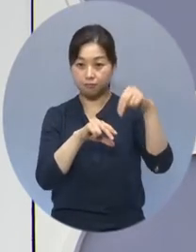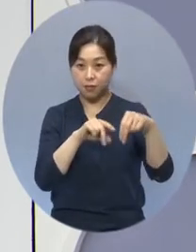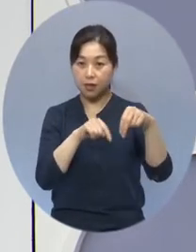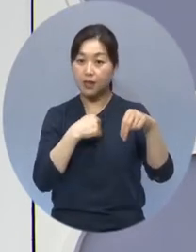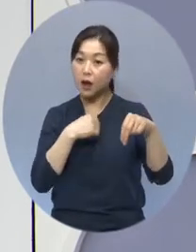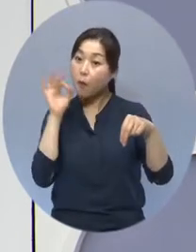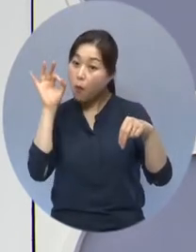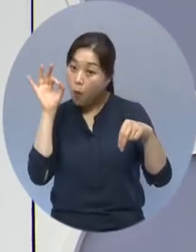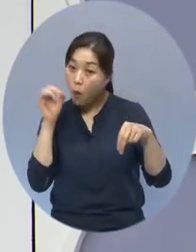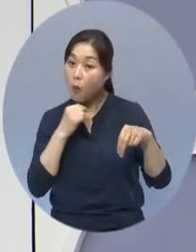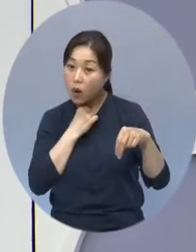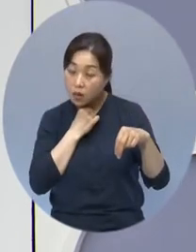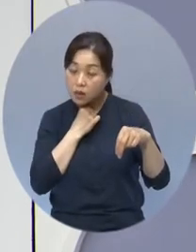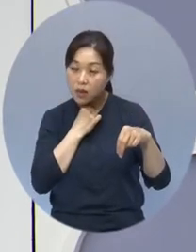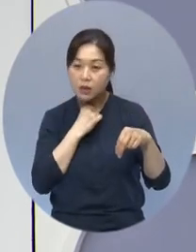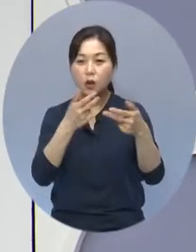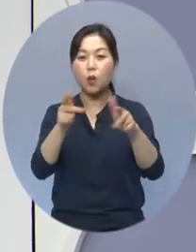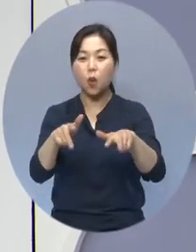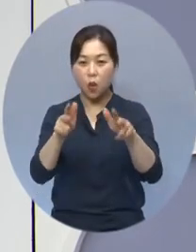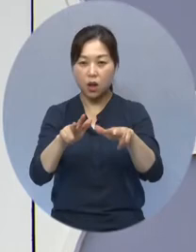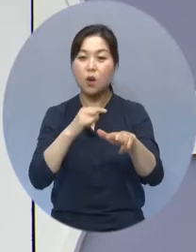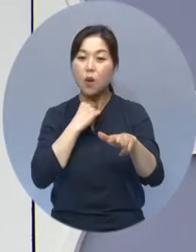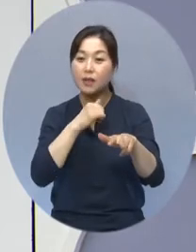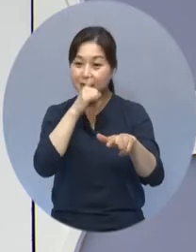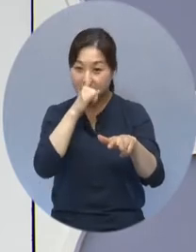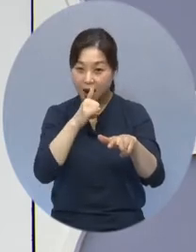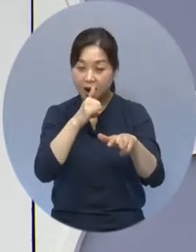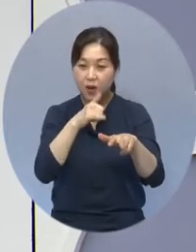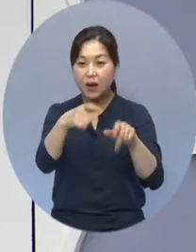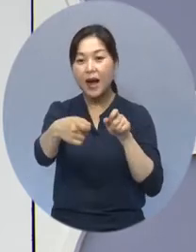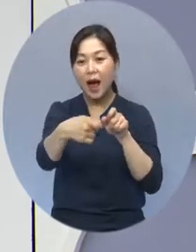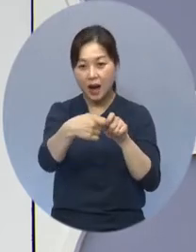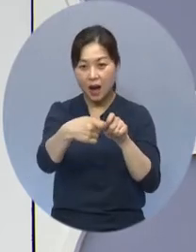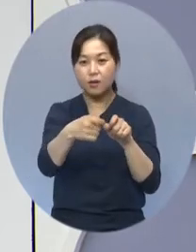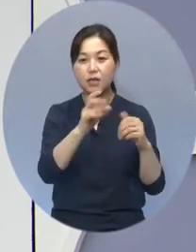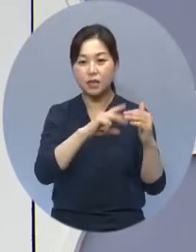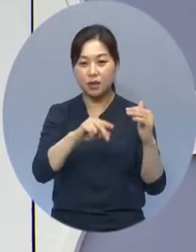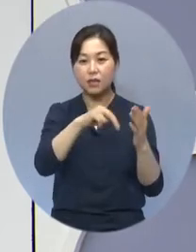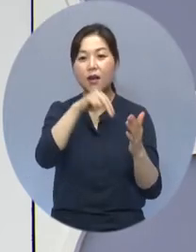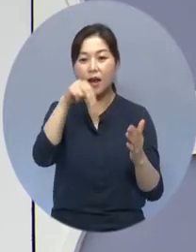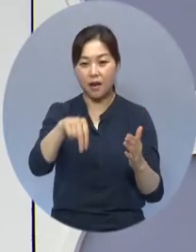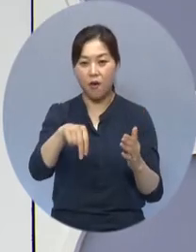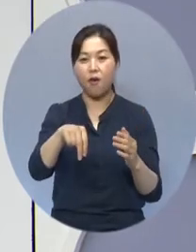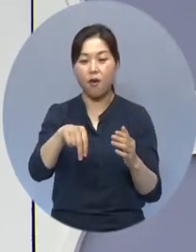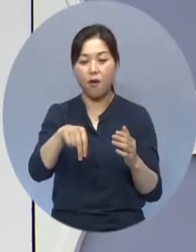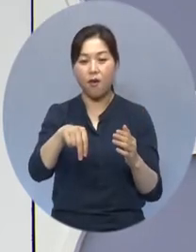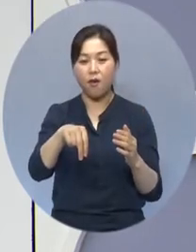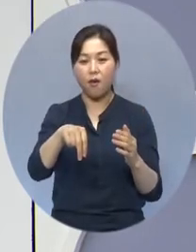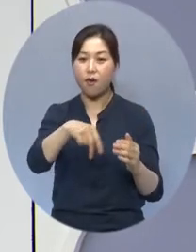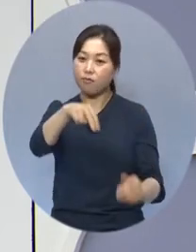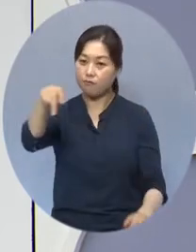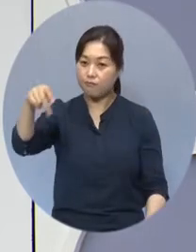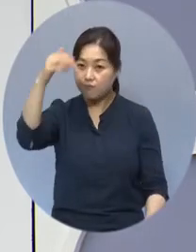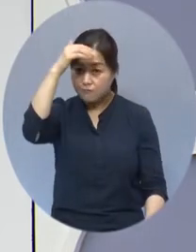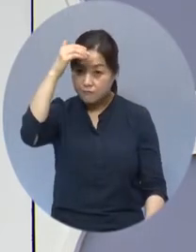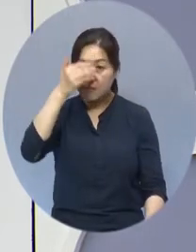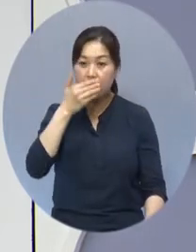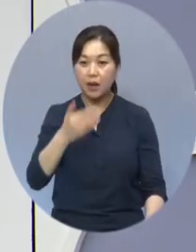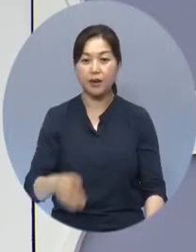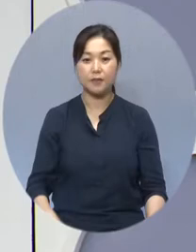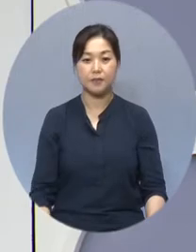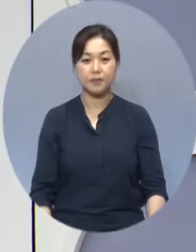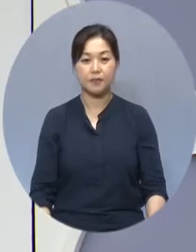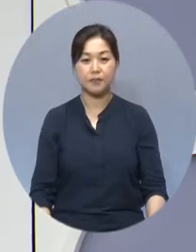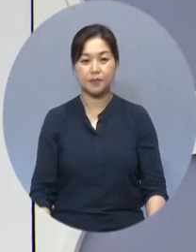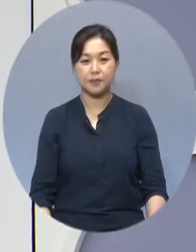보고 싶은 그 공원을 보고 싶으면 그 지역에 가까운 경전철역에서 내리셔서 거기를 구경하시고 예.